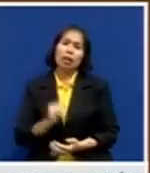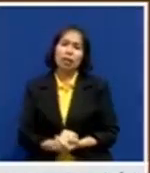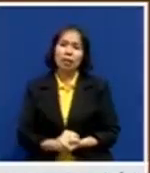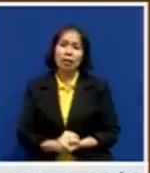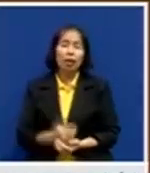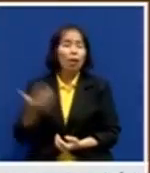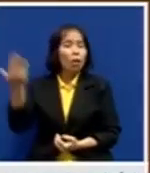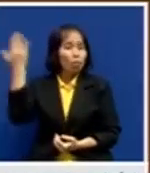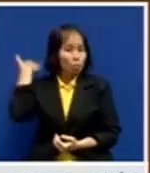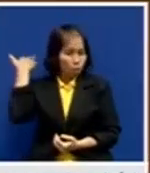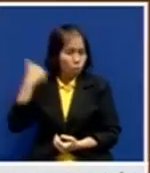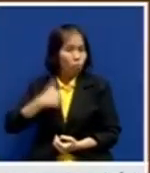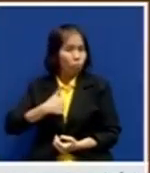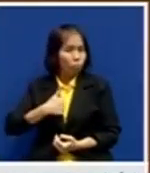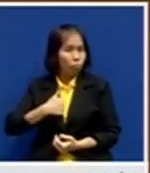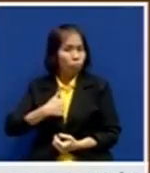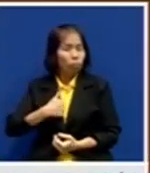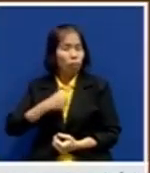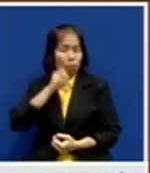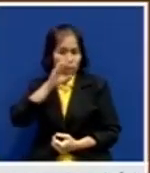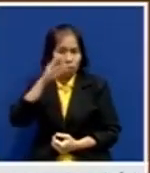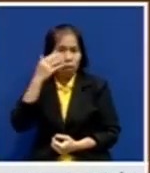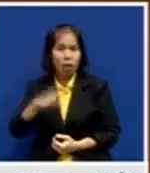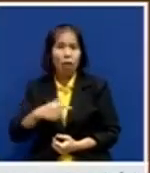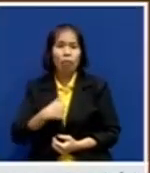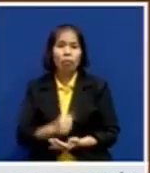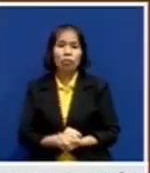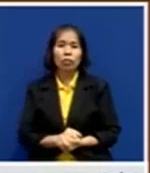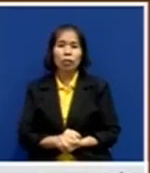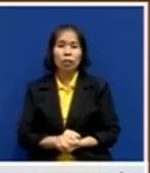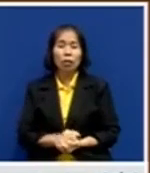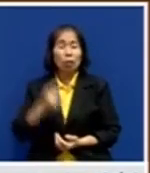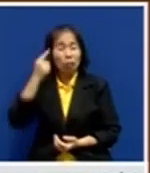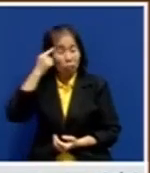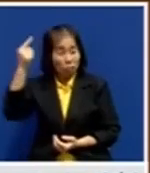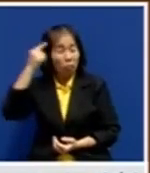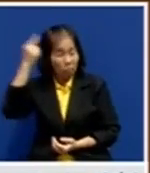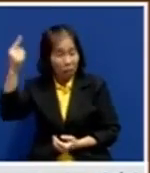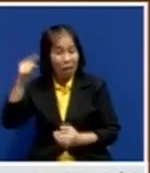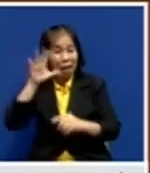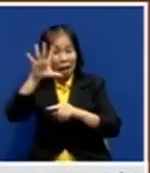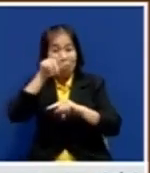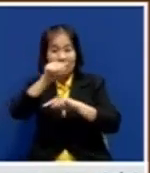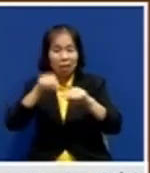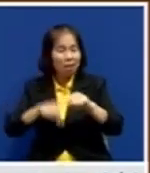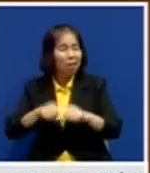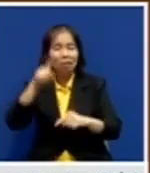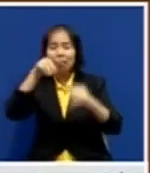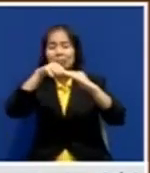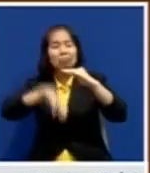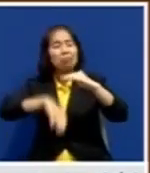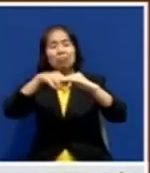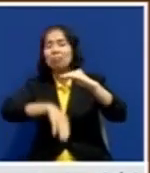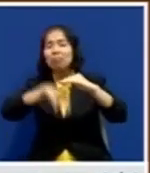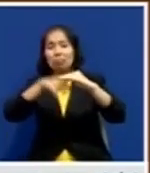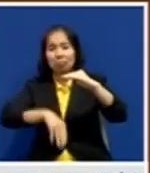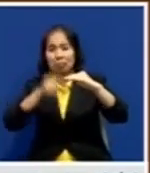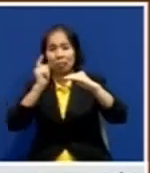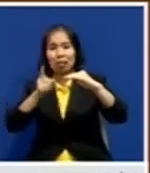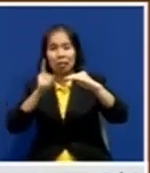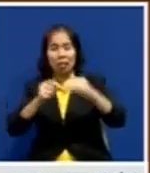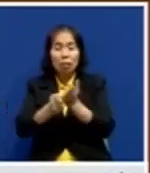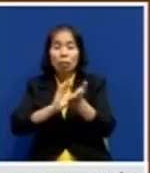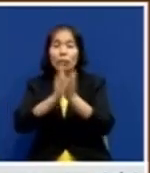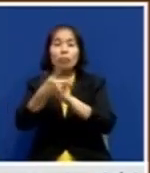ยประกาศพูดให้สัมภาษณ์บอกว่าอย่าฝันเลยว่ามันจะได้เกิน 5% หรือจะยืนอยู่อย่างนี้ได้ถ้าท่านไม่ปฏิ